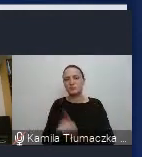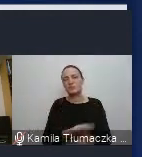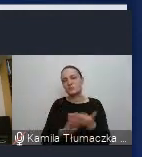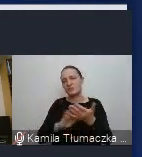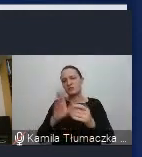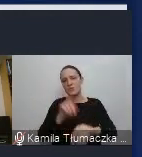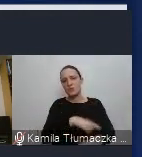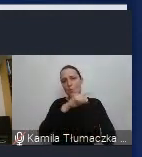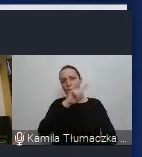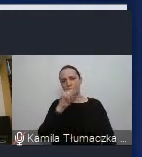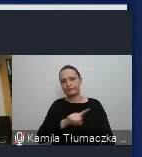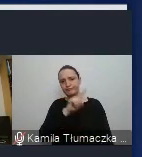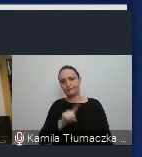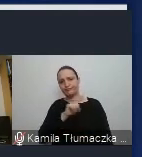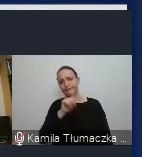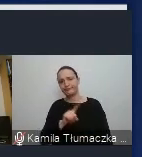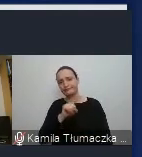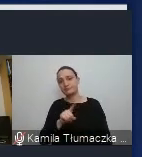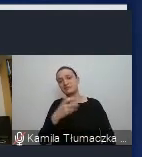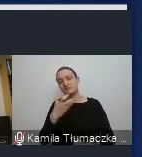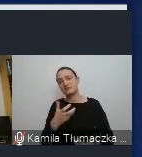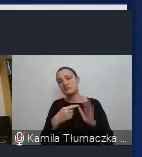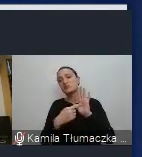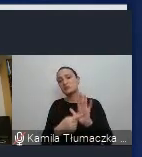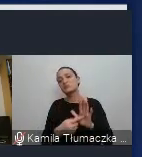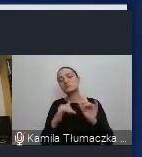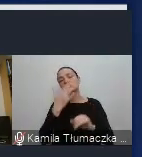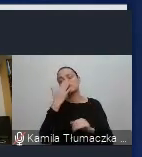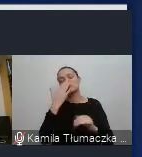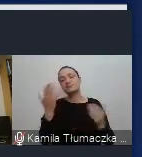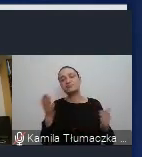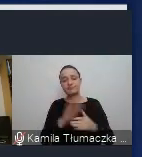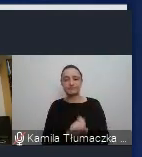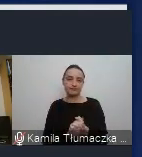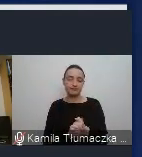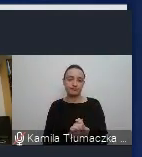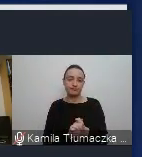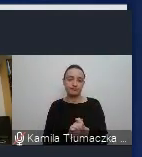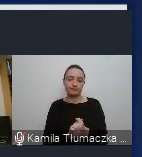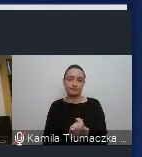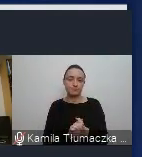Coś bardzo długo się ładuje, a chciałam Państwu pokazać, jak to wygląda.